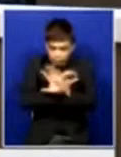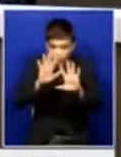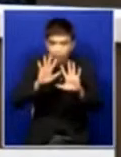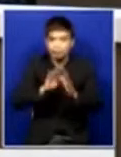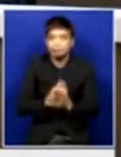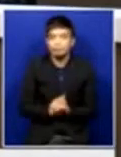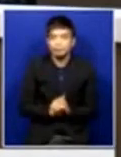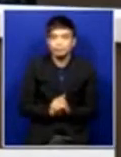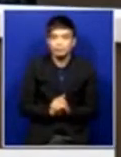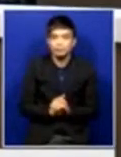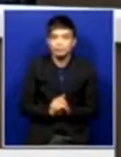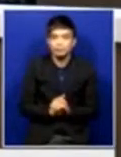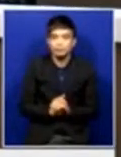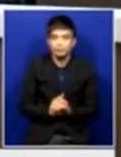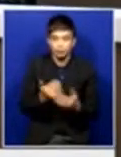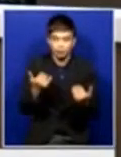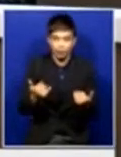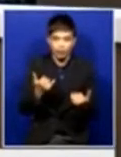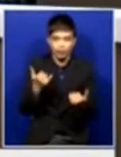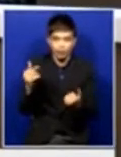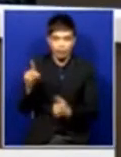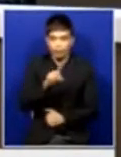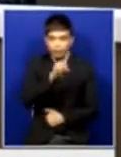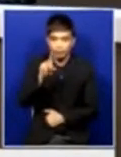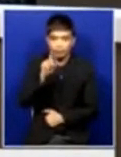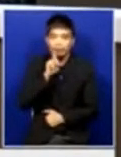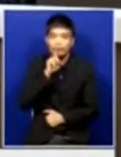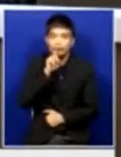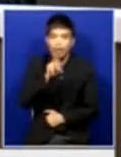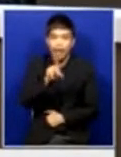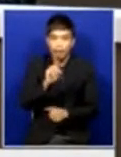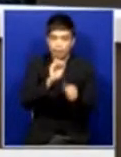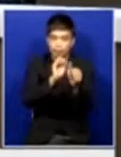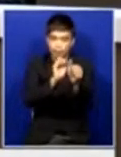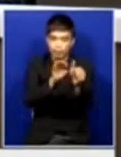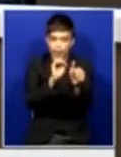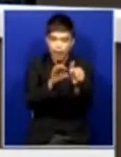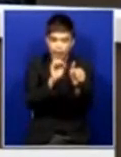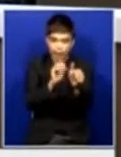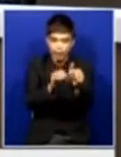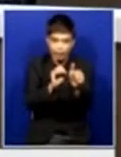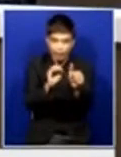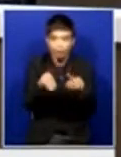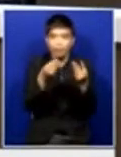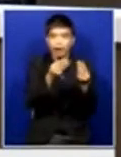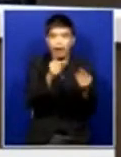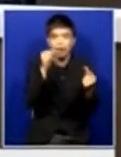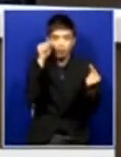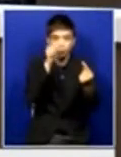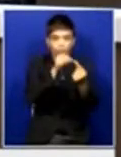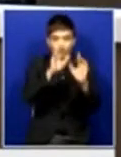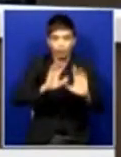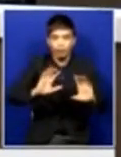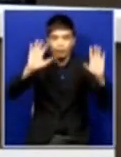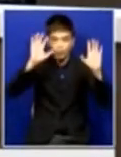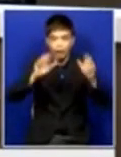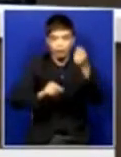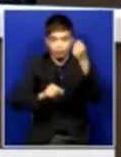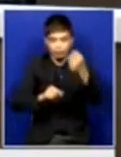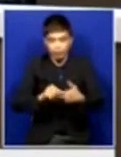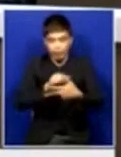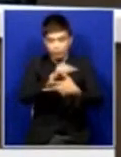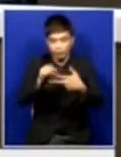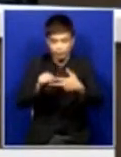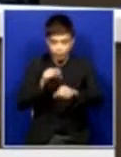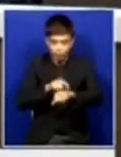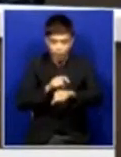มเองนะครับก็ขอตั้งข้อสังเกตหรือมีเชิงชี้แนะให้กับรัฐบาลถึง3เรื่องด้วยกันนะครับด้วยเวลา